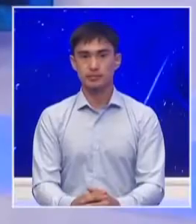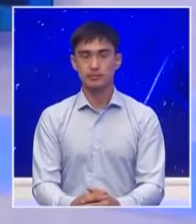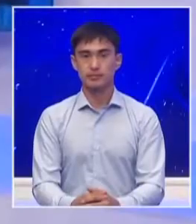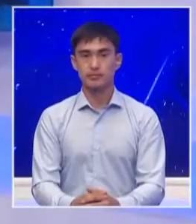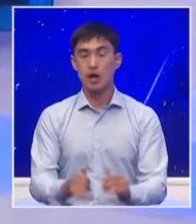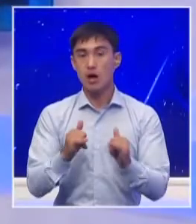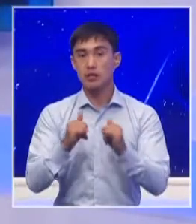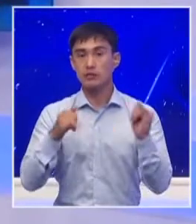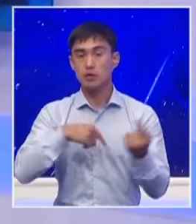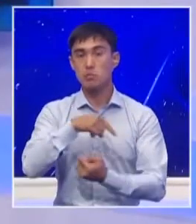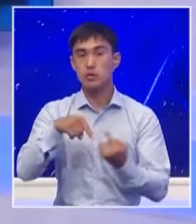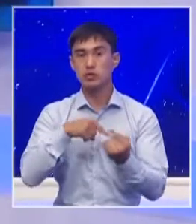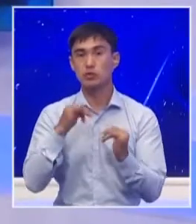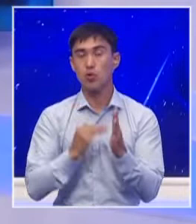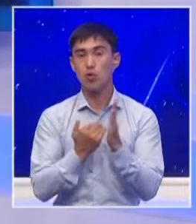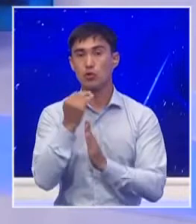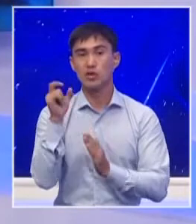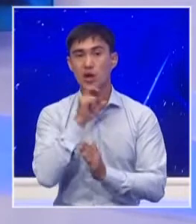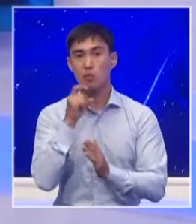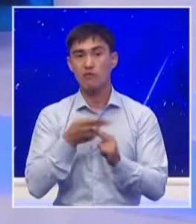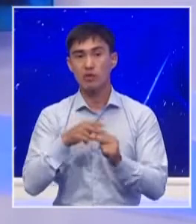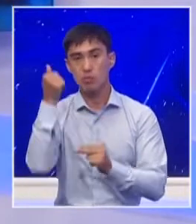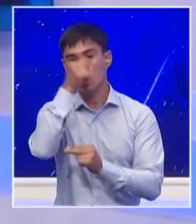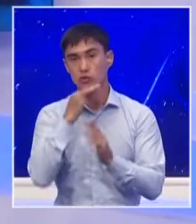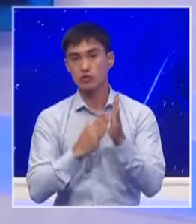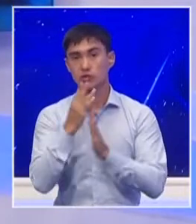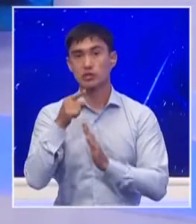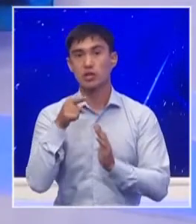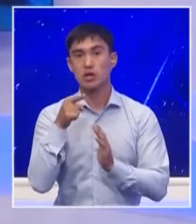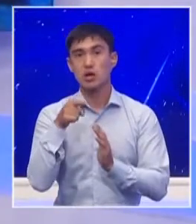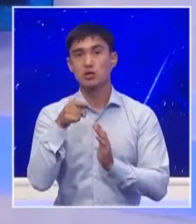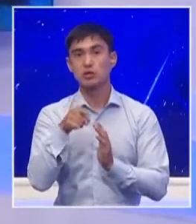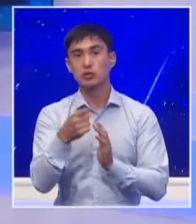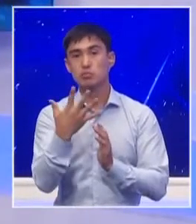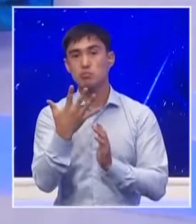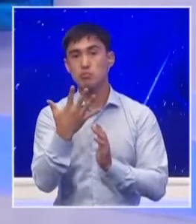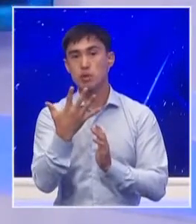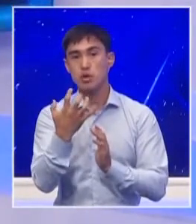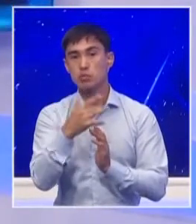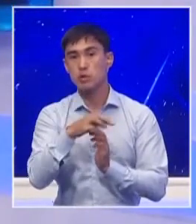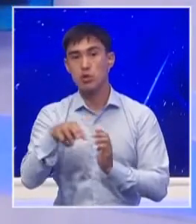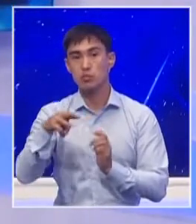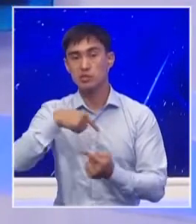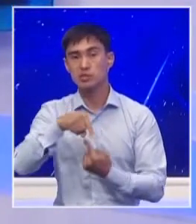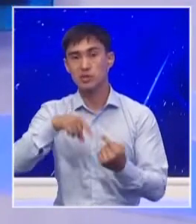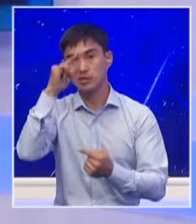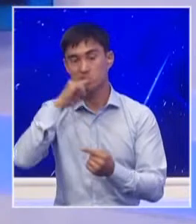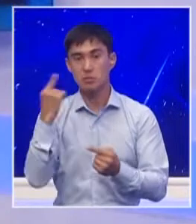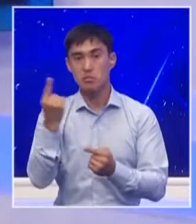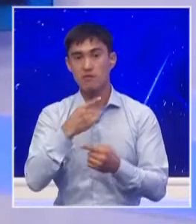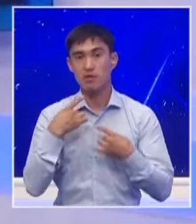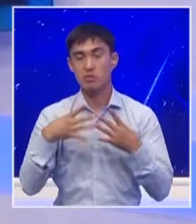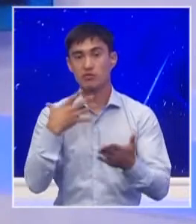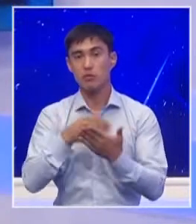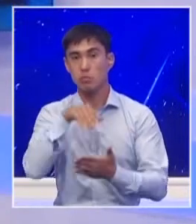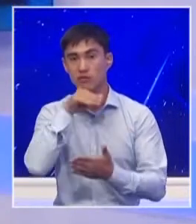развитие бизнеса рост экономики в этом году свыше полутора миллионов бизнесменов казахстана впервые отметили свой профессиональный